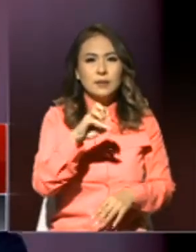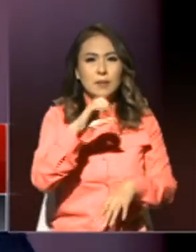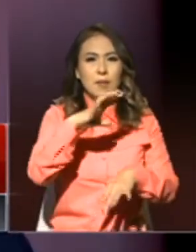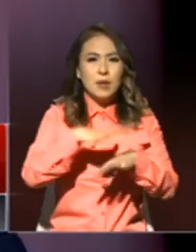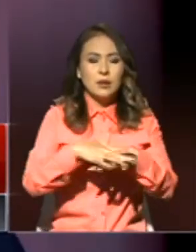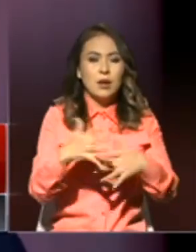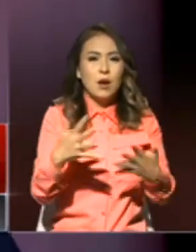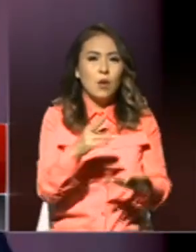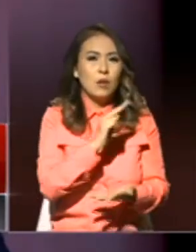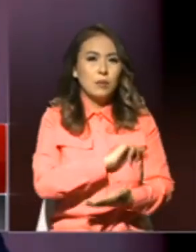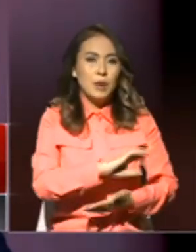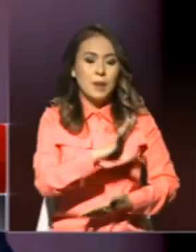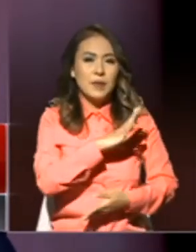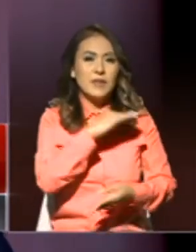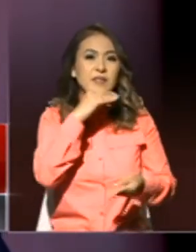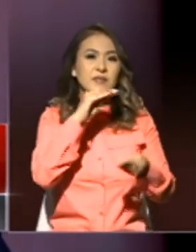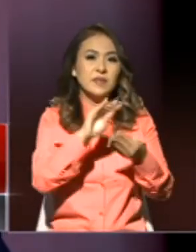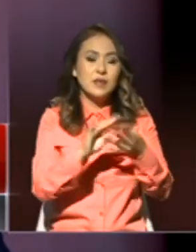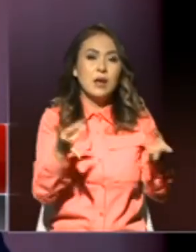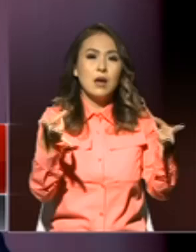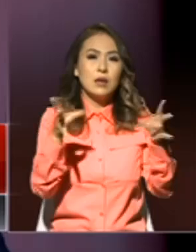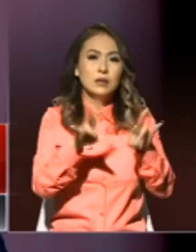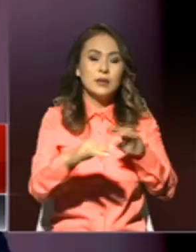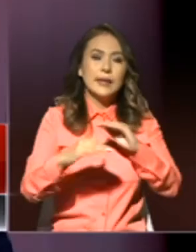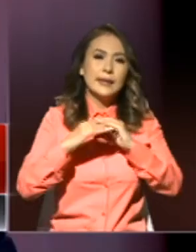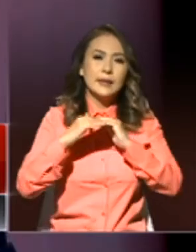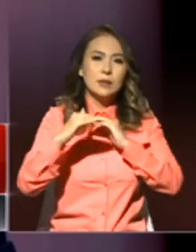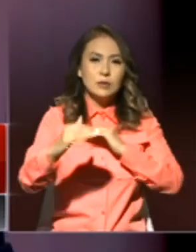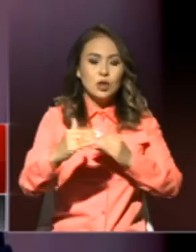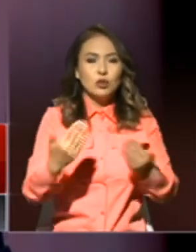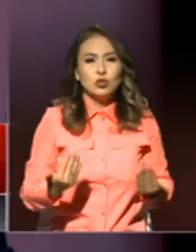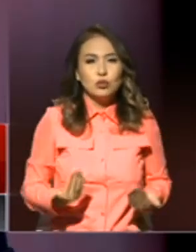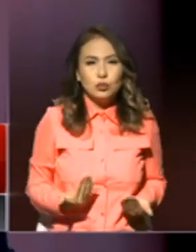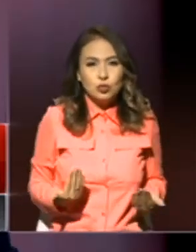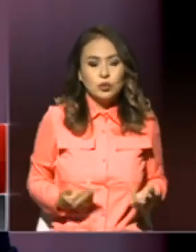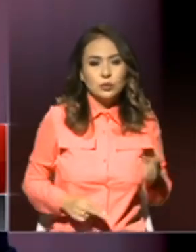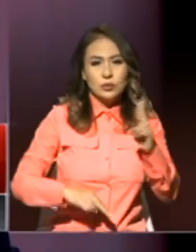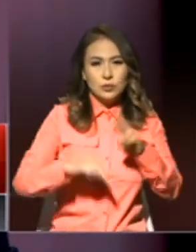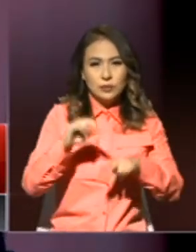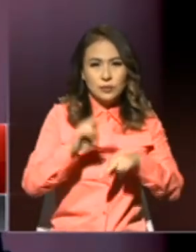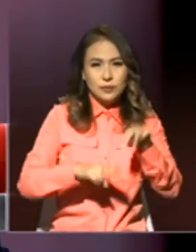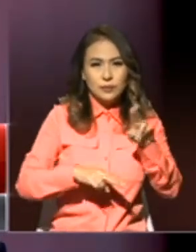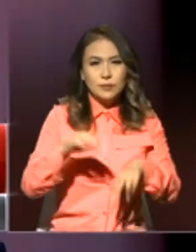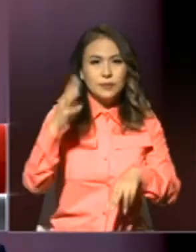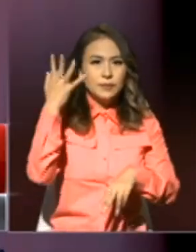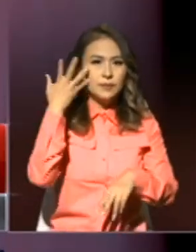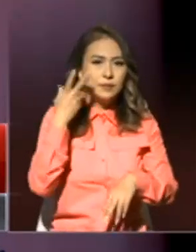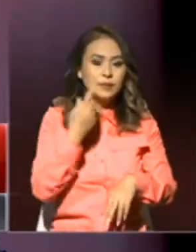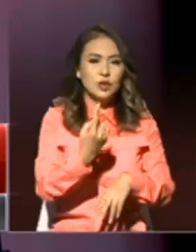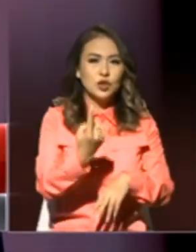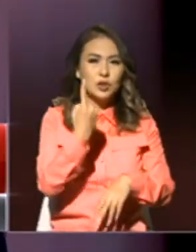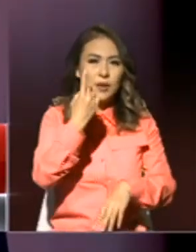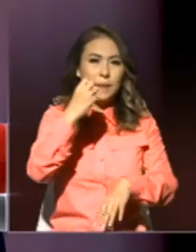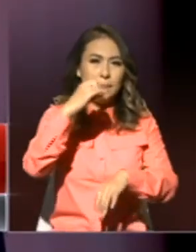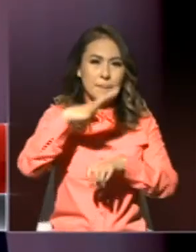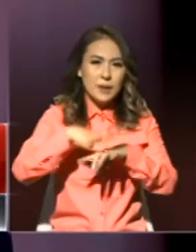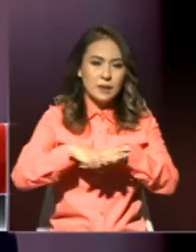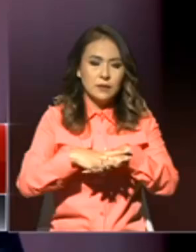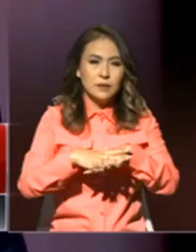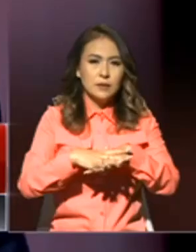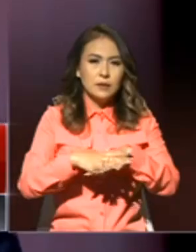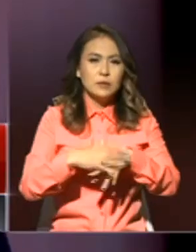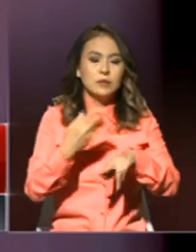жатыр. Өздеріңіз біліңіздер, Отбасы банкі еліміздегі тұрғын үй құрылыс жинақ жүйесін жүзеге асыратын жалғыз банк. Оны мойындау